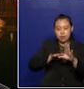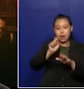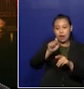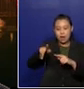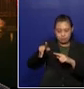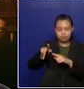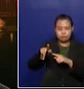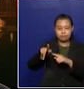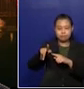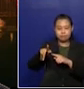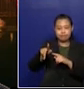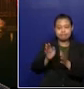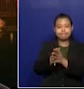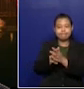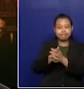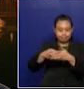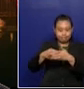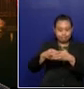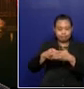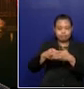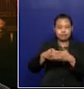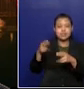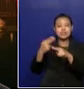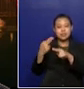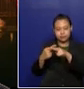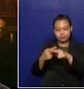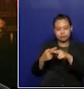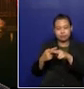ไรเป๋าตังโอ้โหฟังดูเท่ฮะผมถามจริงๆเถอ